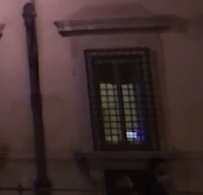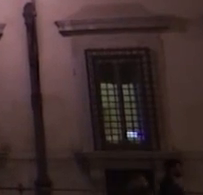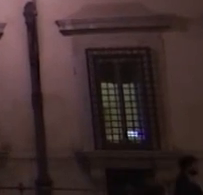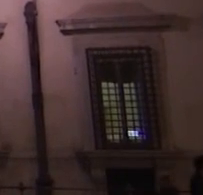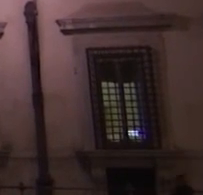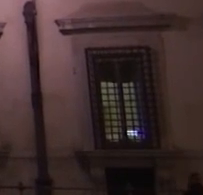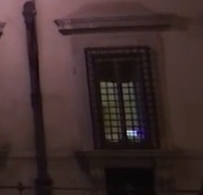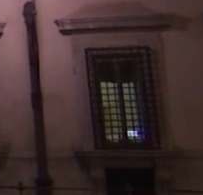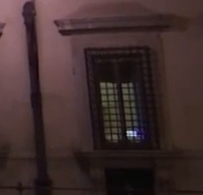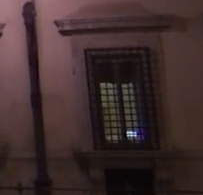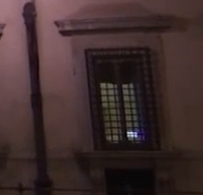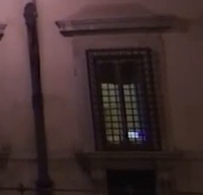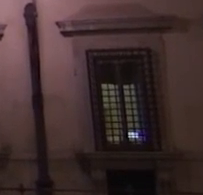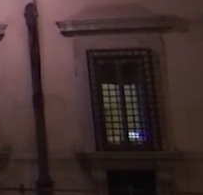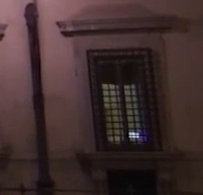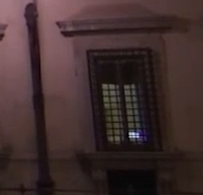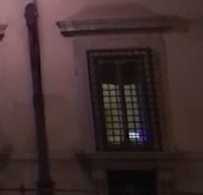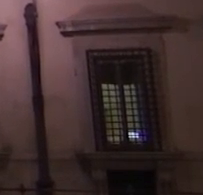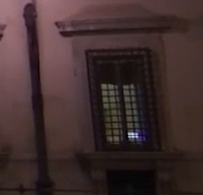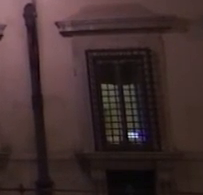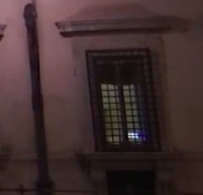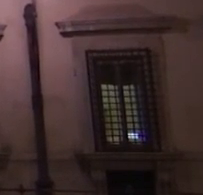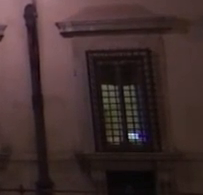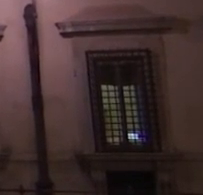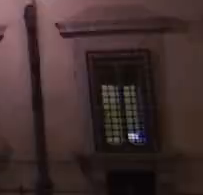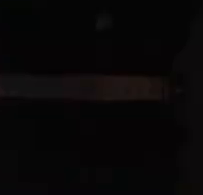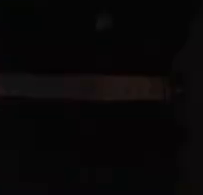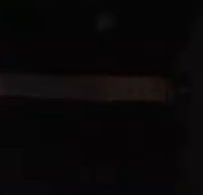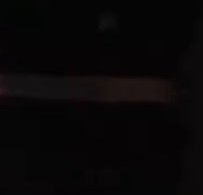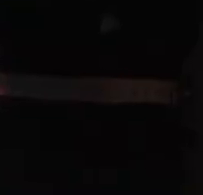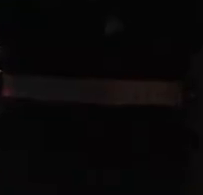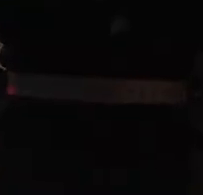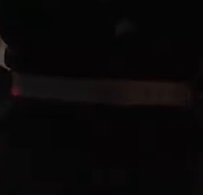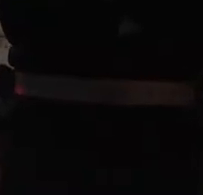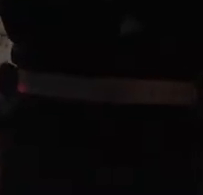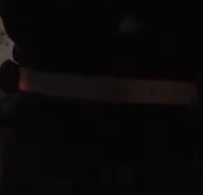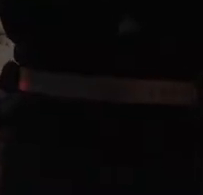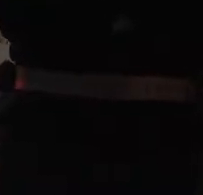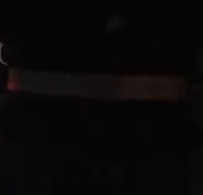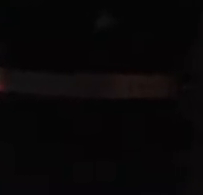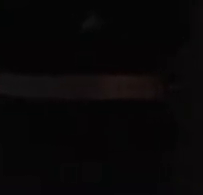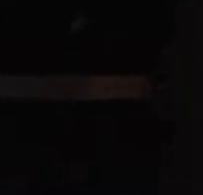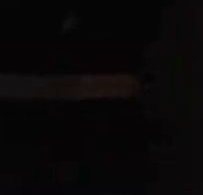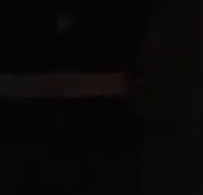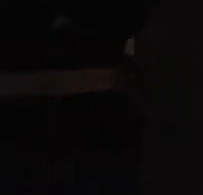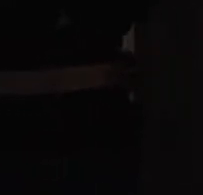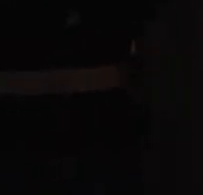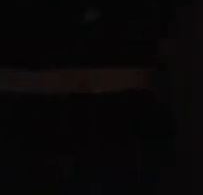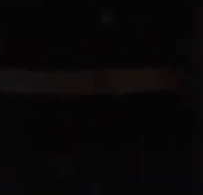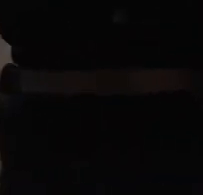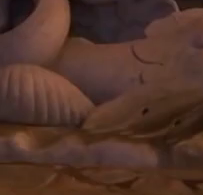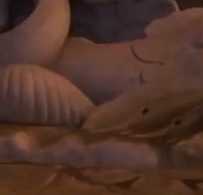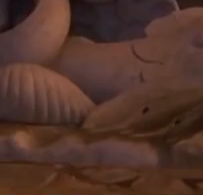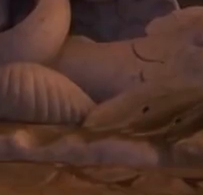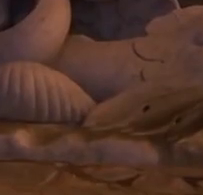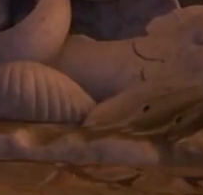tre interrogativi e polemiche interne erano in molti in italia in europa a chiedersi perché il governo draghi avesse voluto optare per la